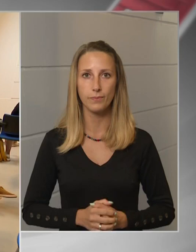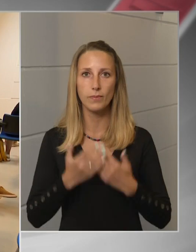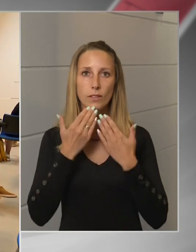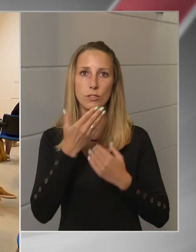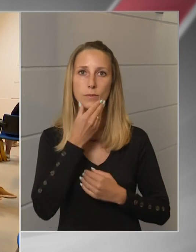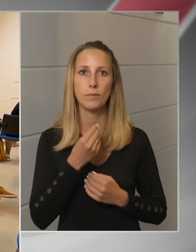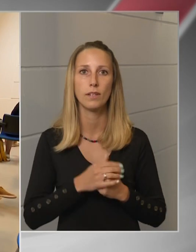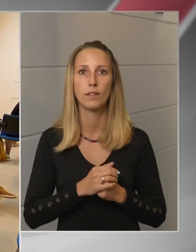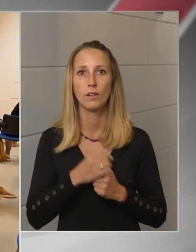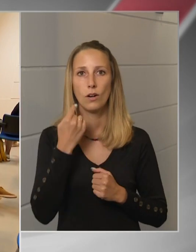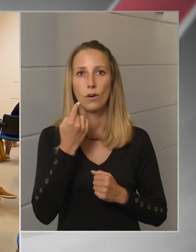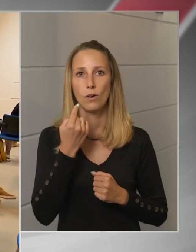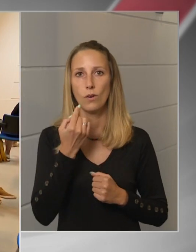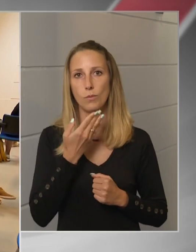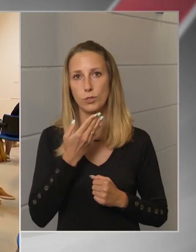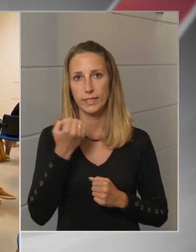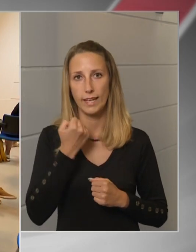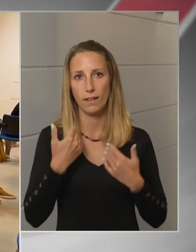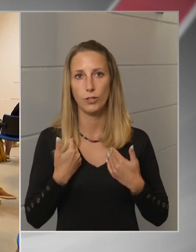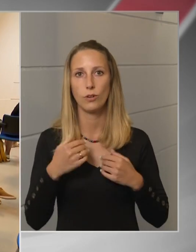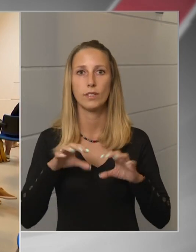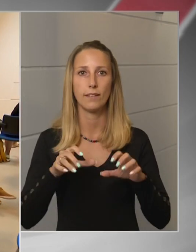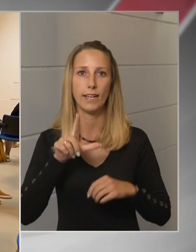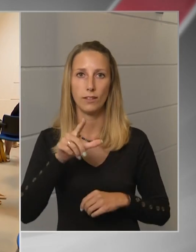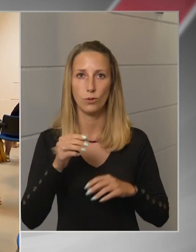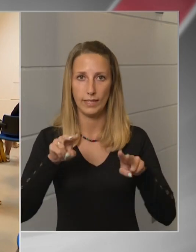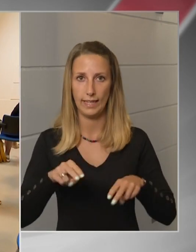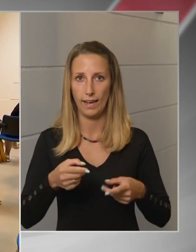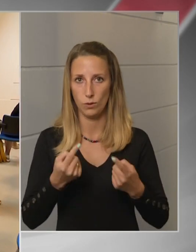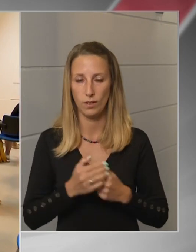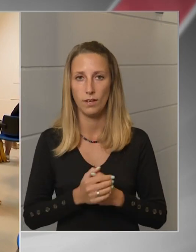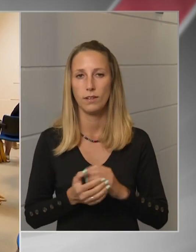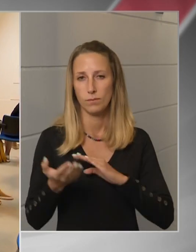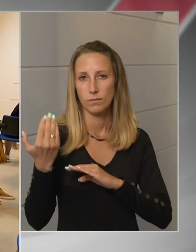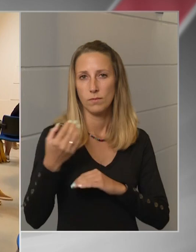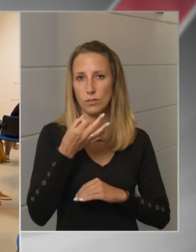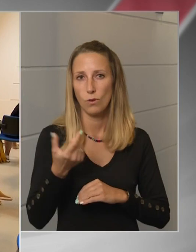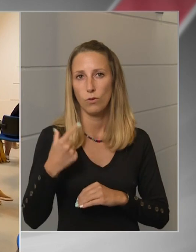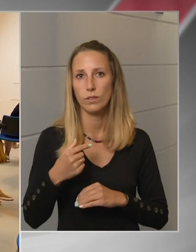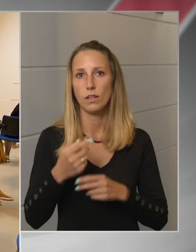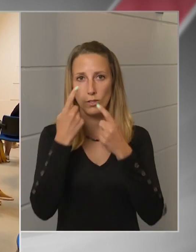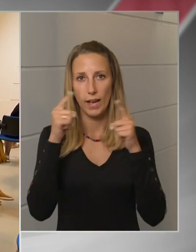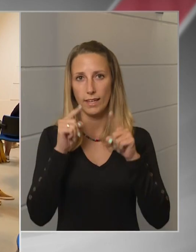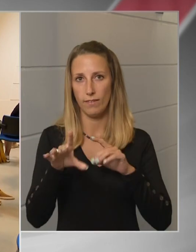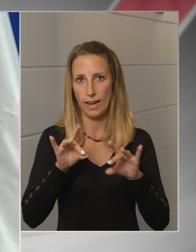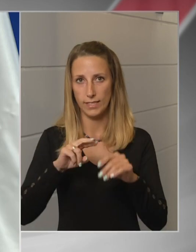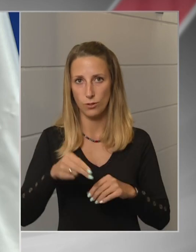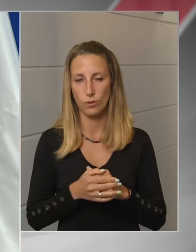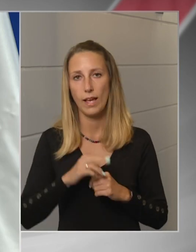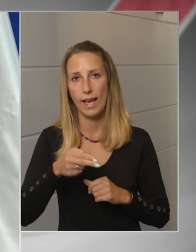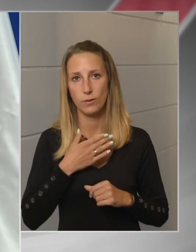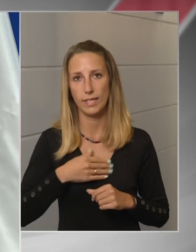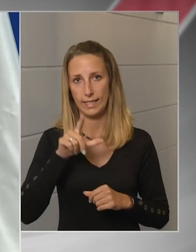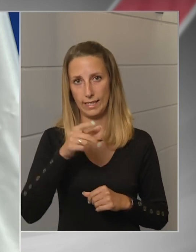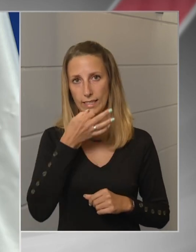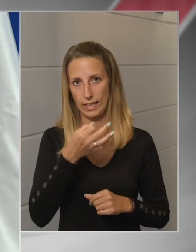Köszönöm szépen. Hordósi Dánia vajuk a TV2 tényektől. Az imént már szó volt a néhány hét múlva esedéke szlovákai választásokról. Erről szeretnék